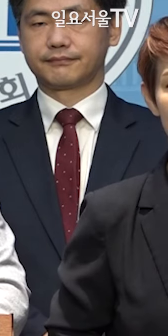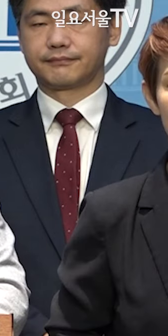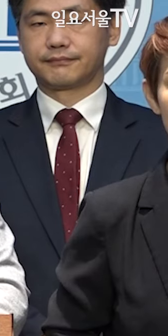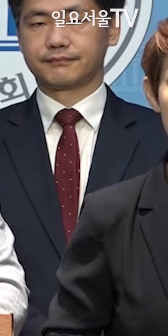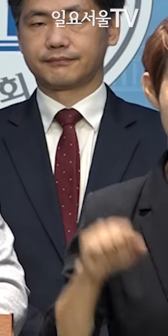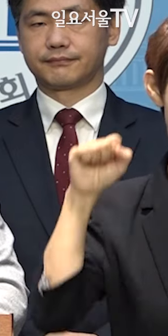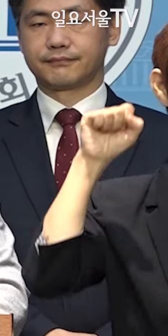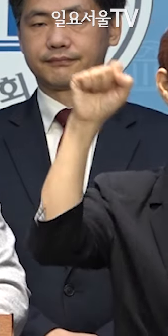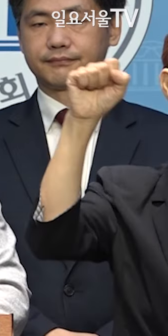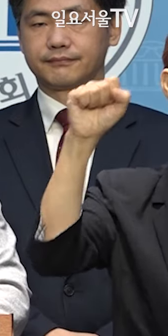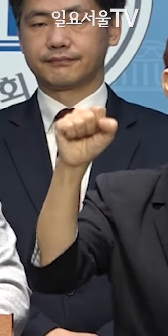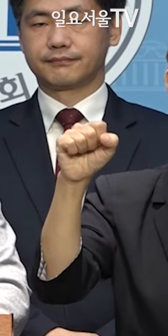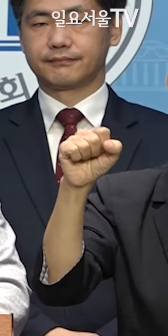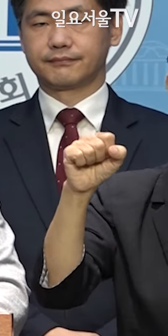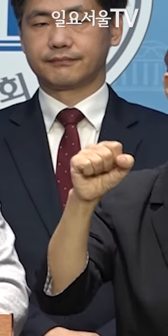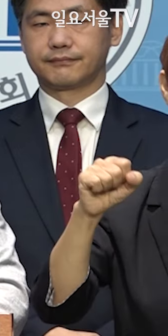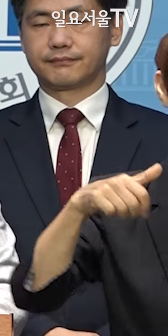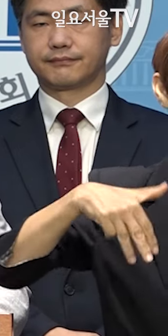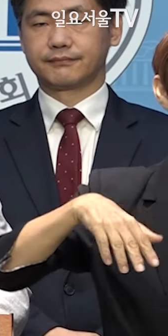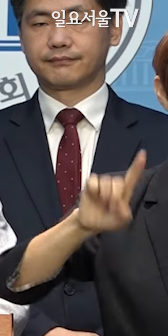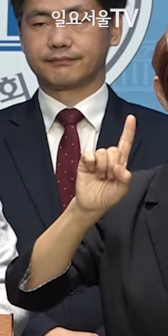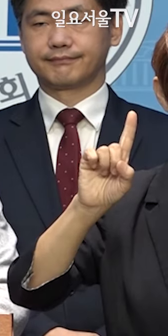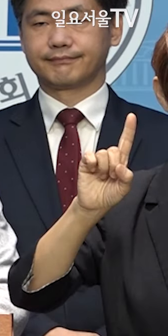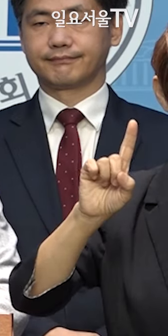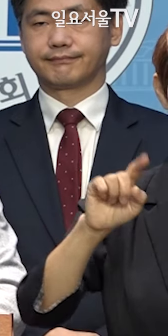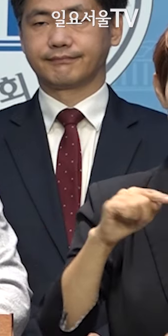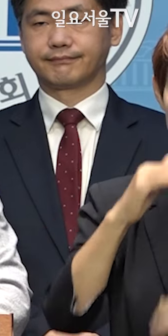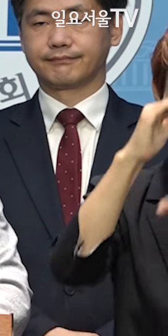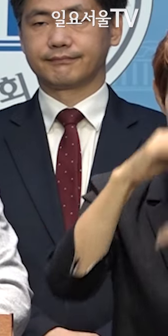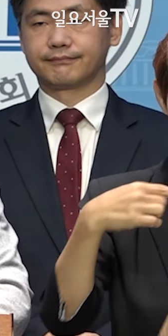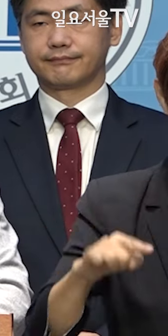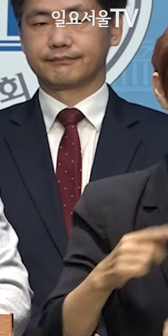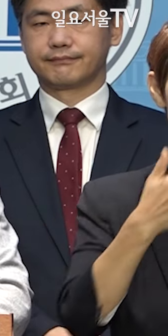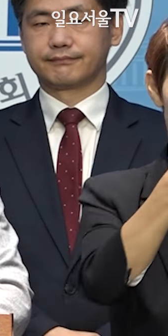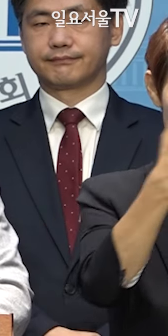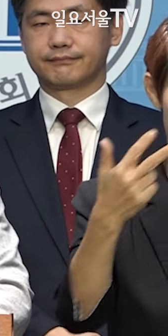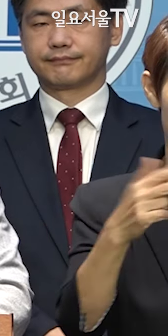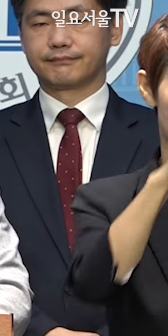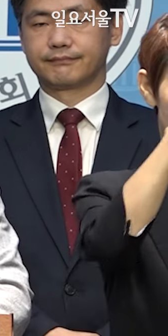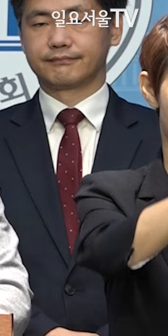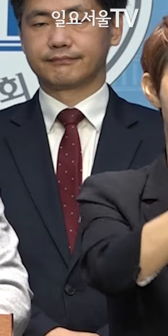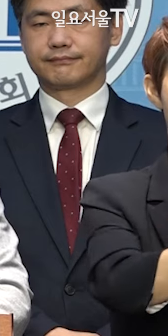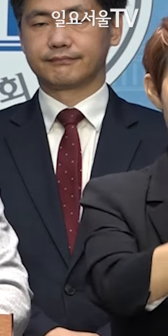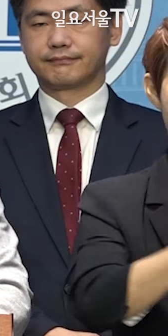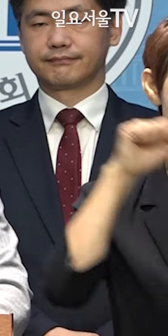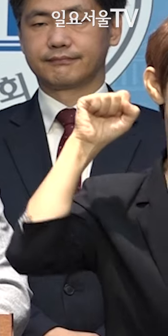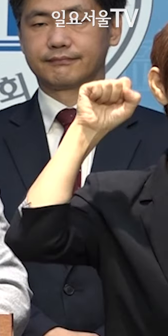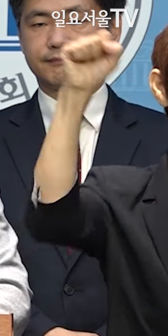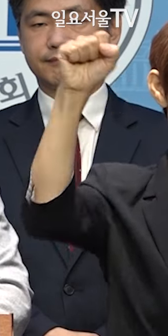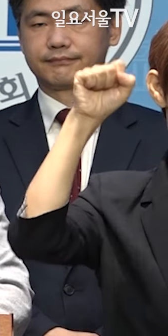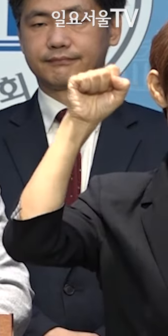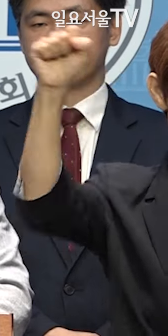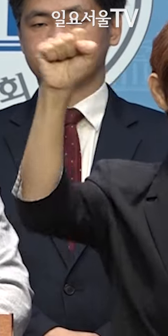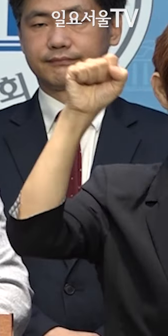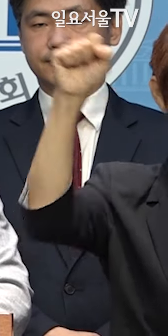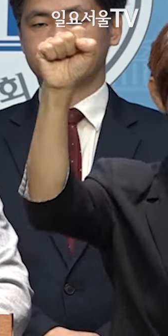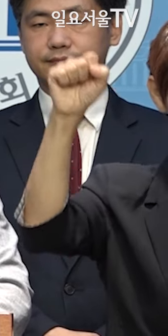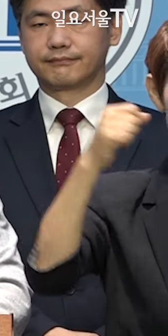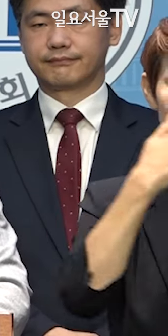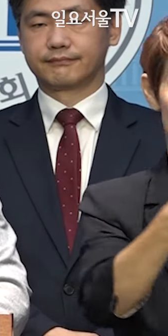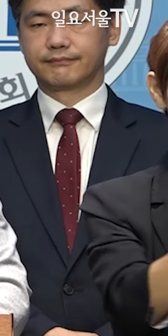전개하겠습니다 페인은 이재명 속을 촉구 거리고 있는 각종 선동이